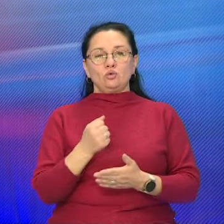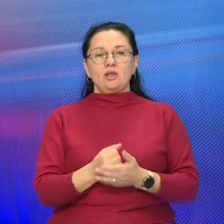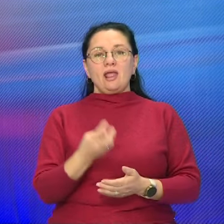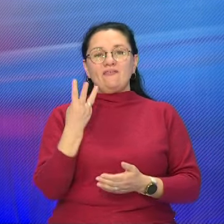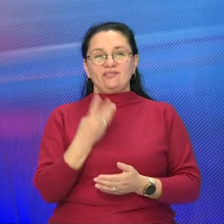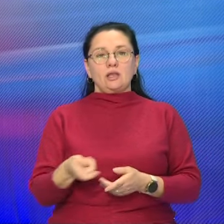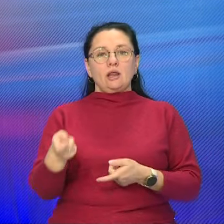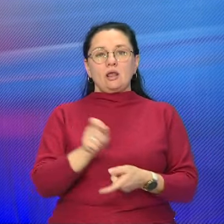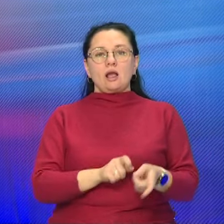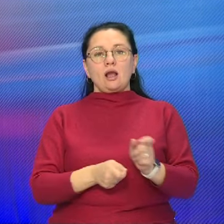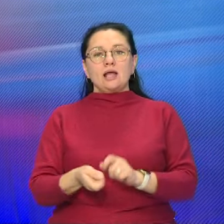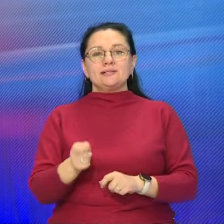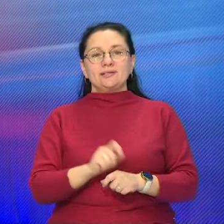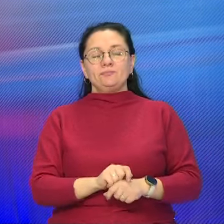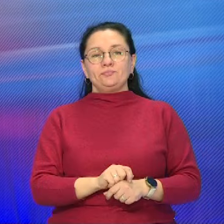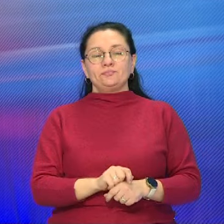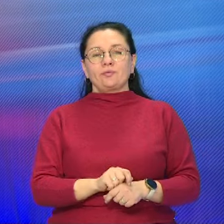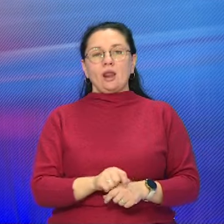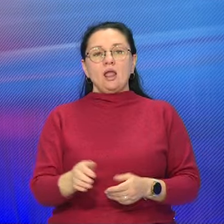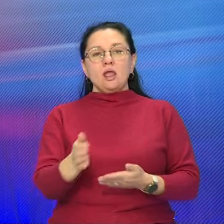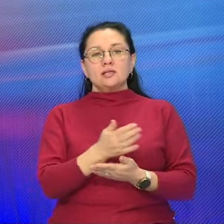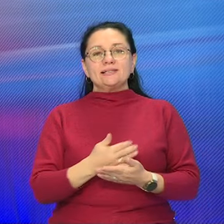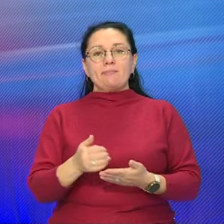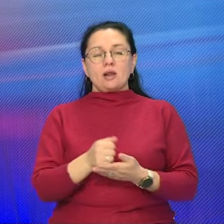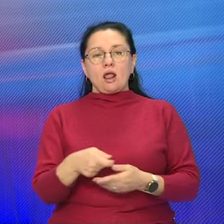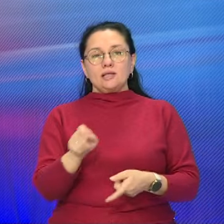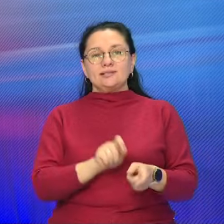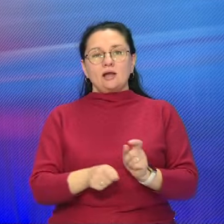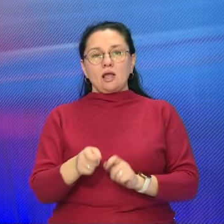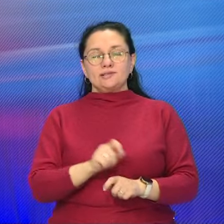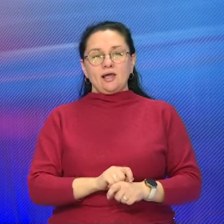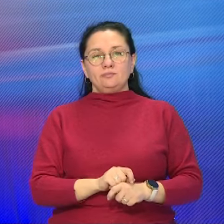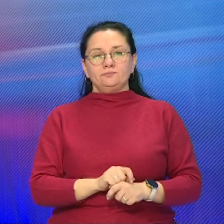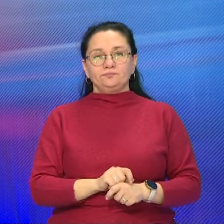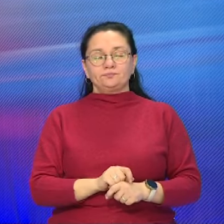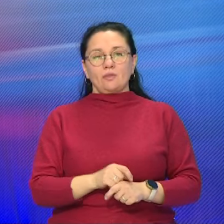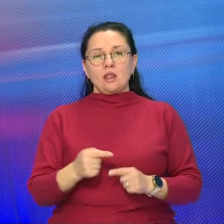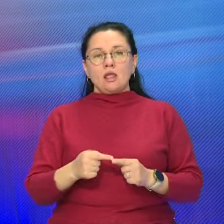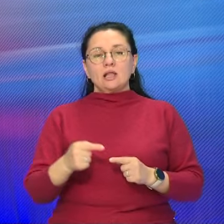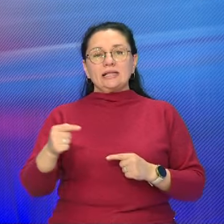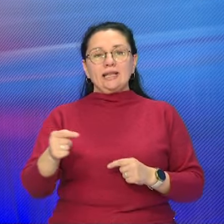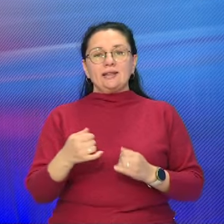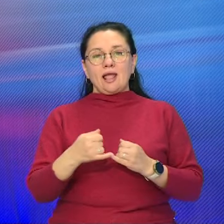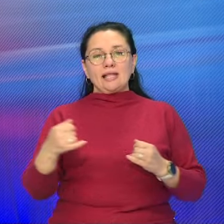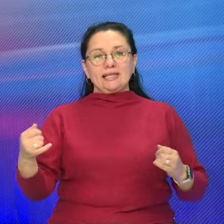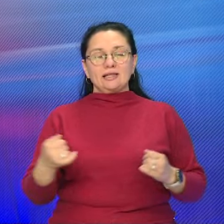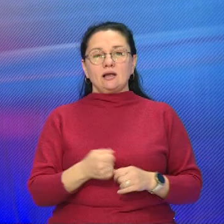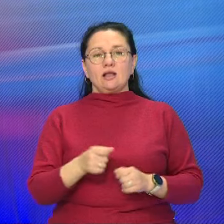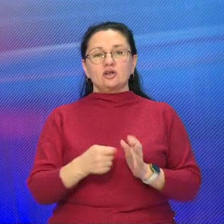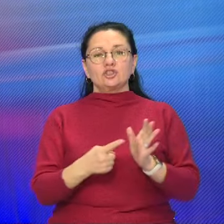косы. Коса собирается, то есть длина вот этой нитки, этой косы